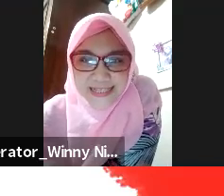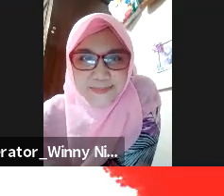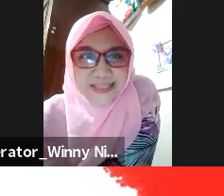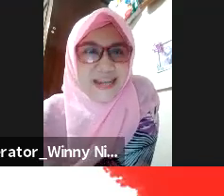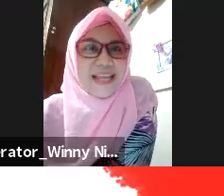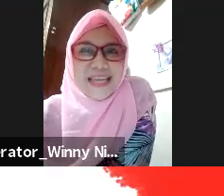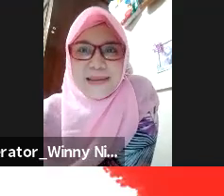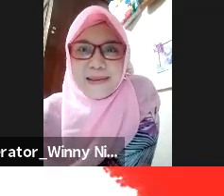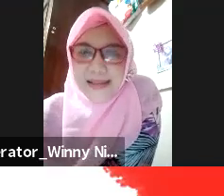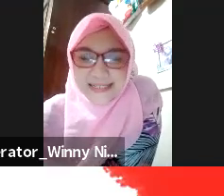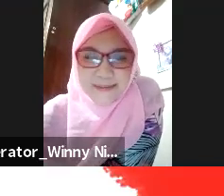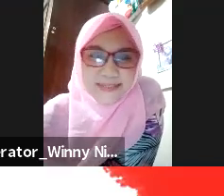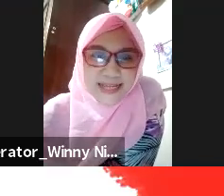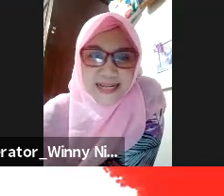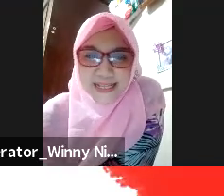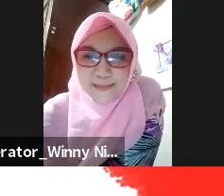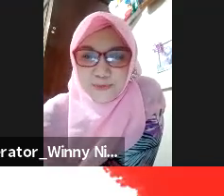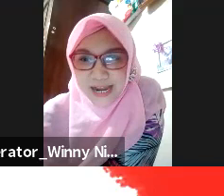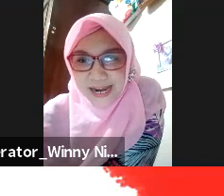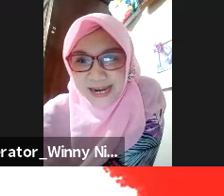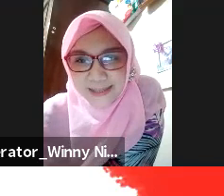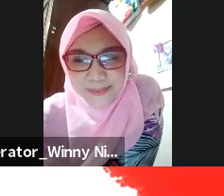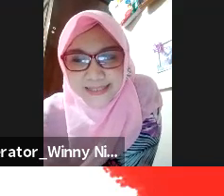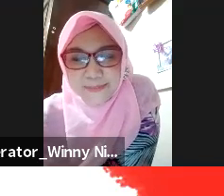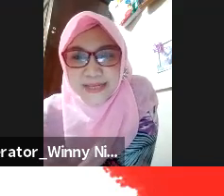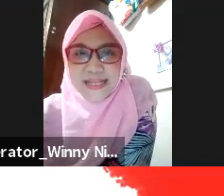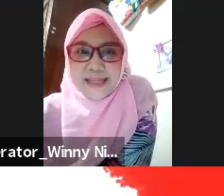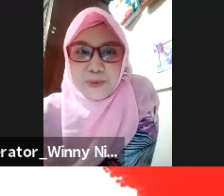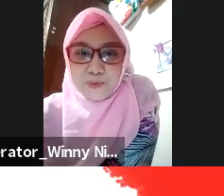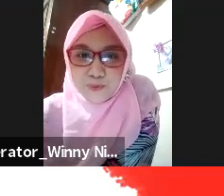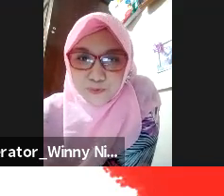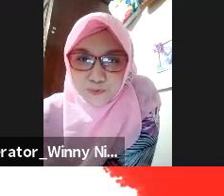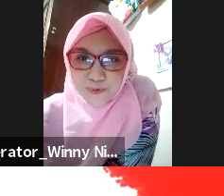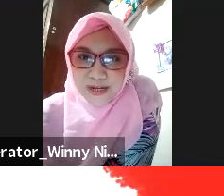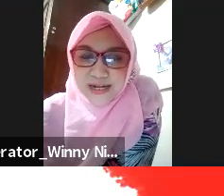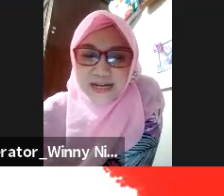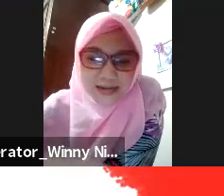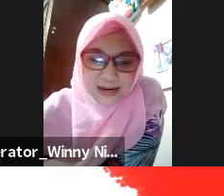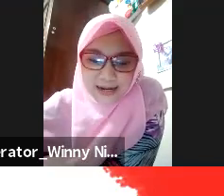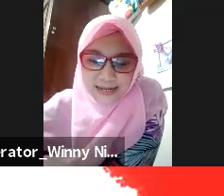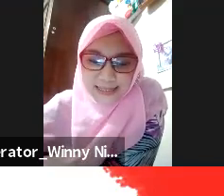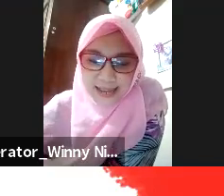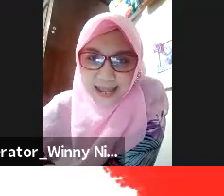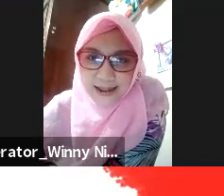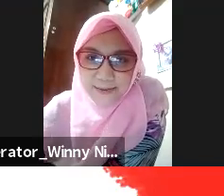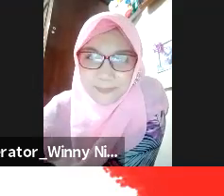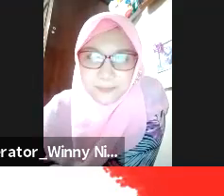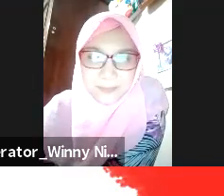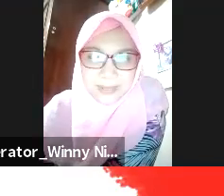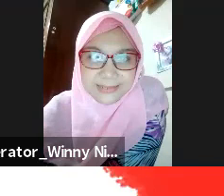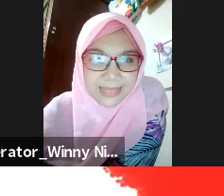Ya, sebentar lagi acara bisa kita mulai, tapi sambil kita menunggu rekan-rekan kita